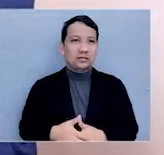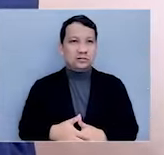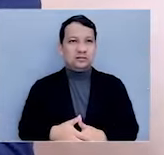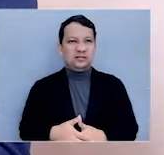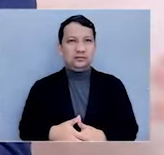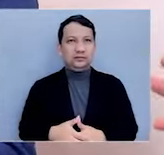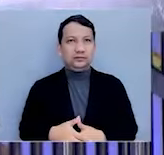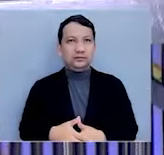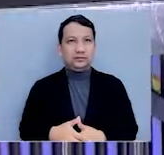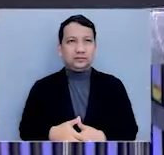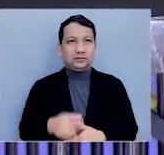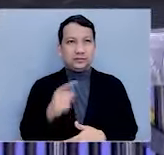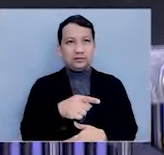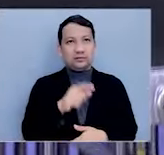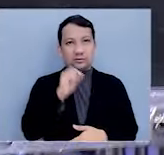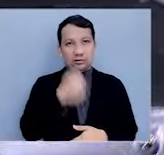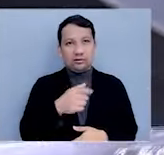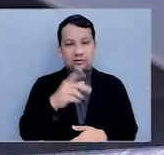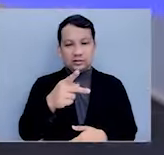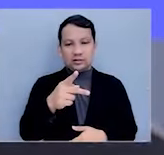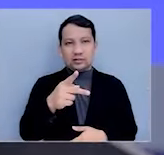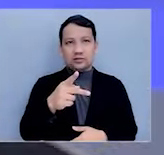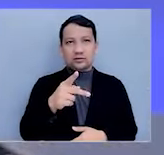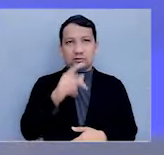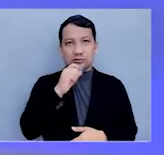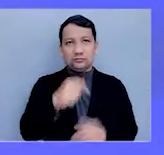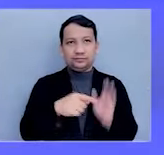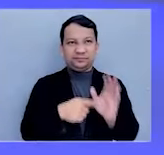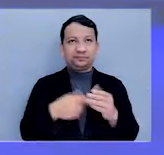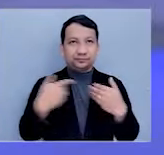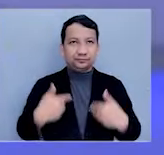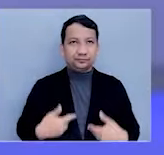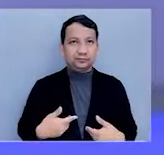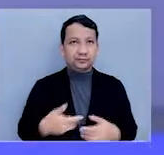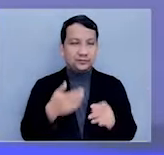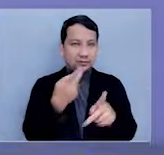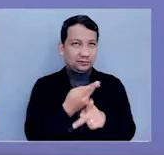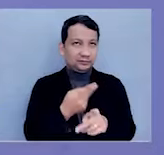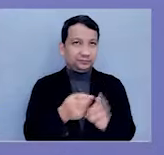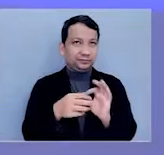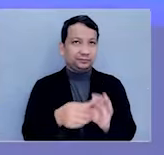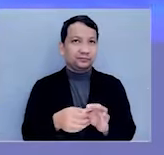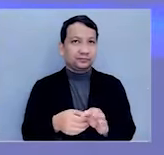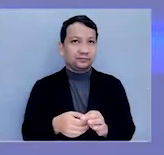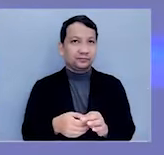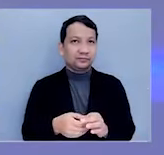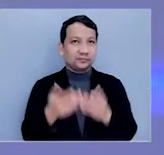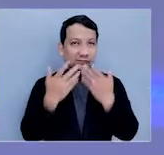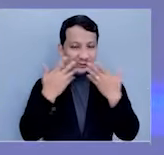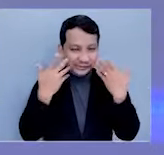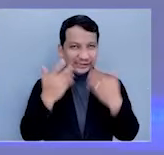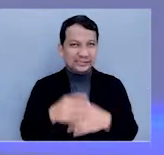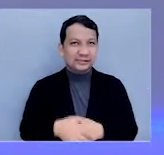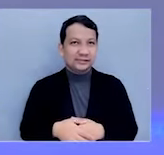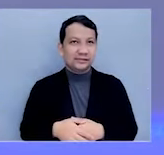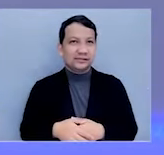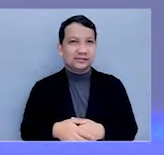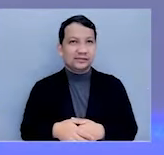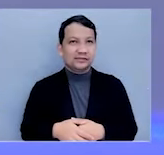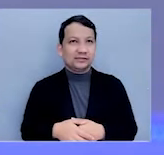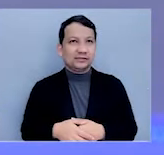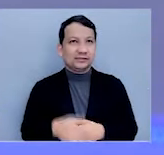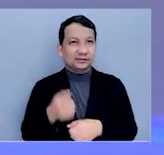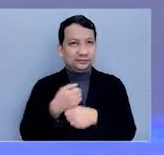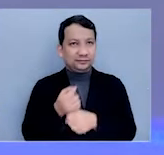classic corgi. Yes. Yan yun dapat. Yung prototype ng corgi, kailangan ma-preserve natin siya. Kasi Dalbong smile-smile siya. O, paano mo na